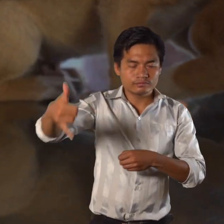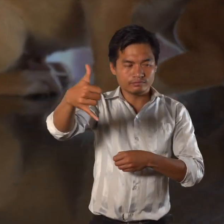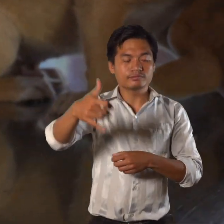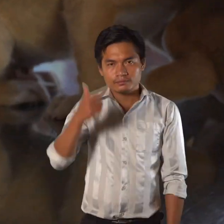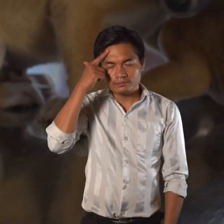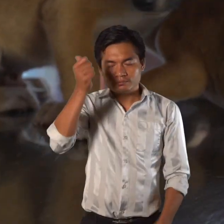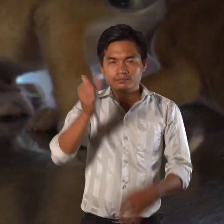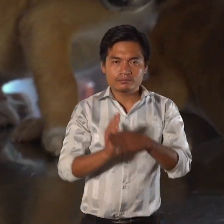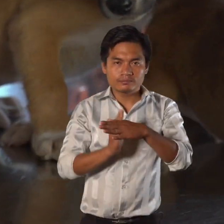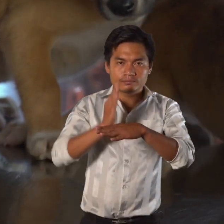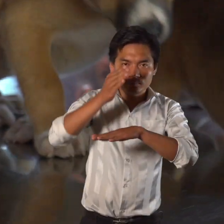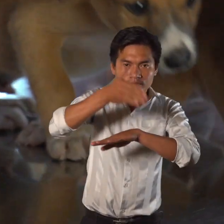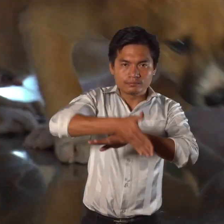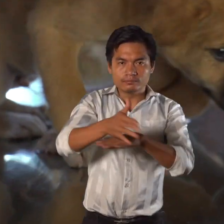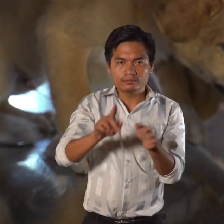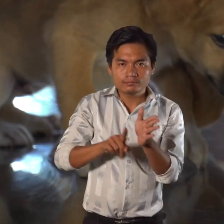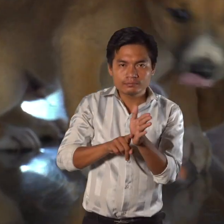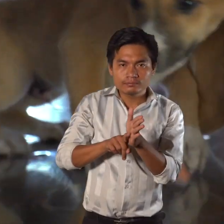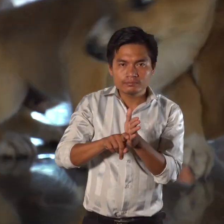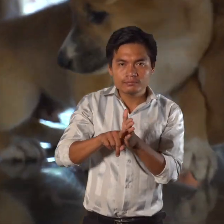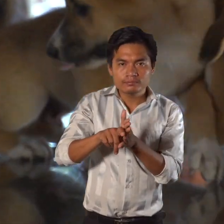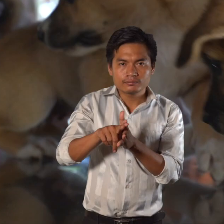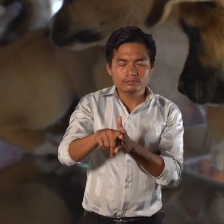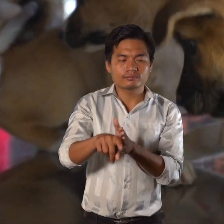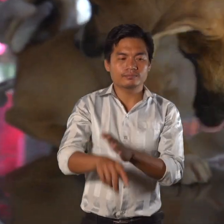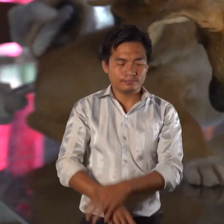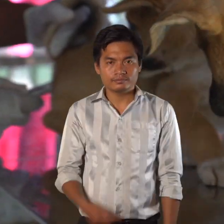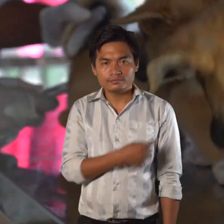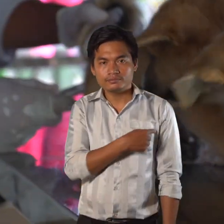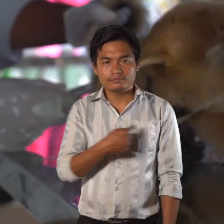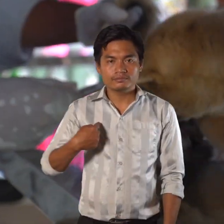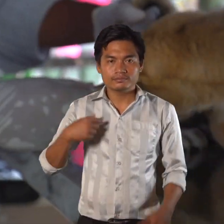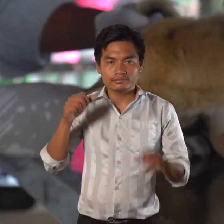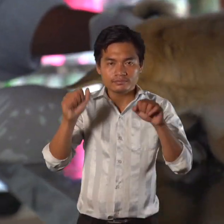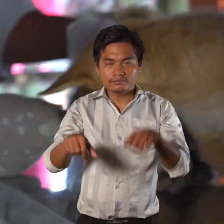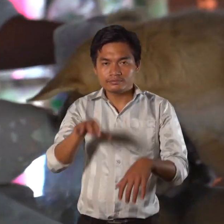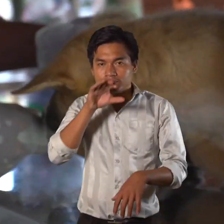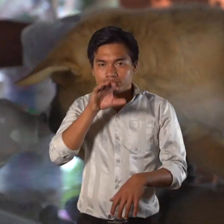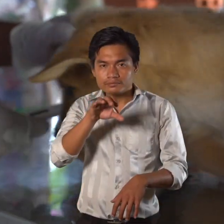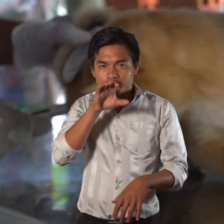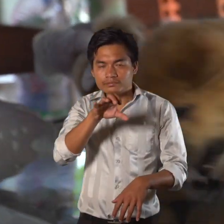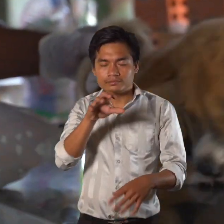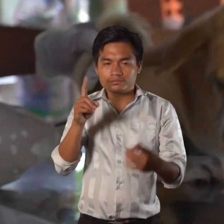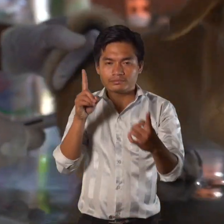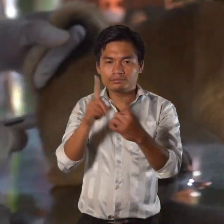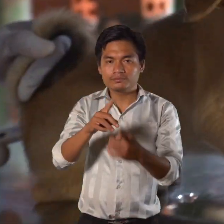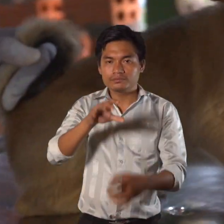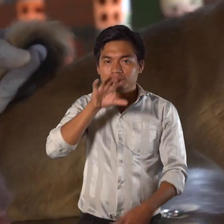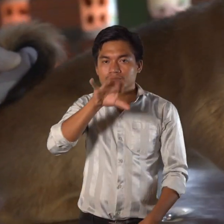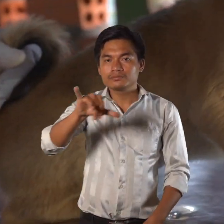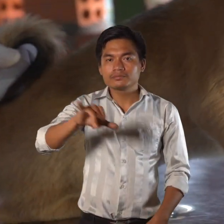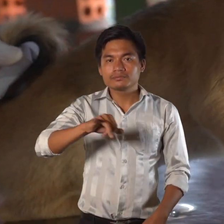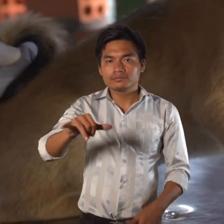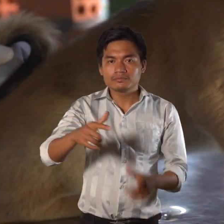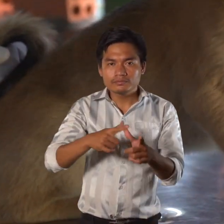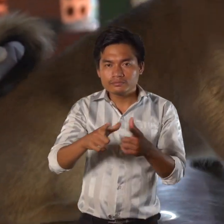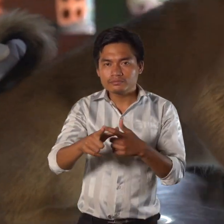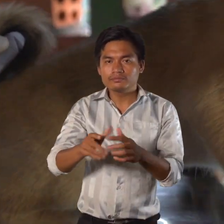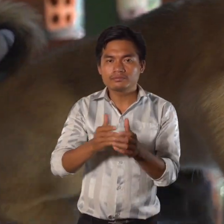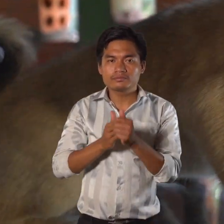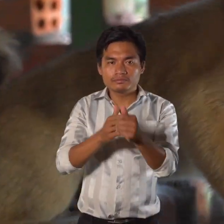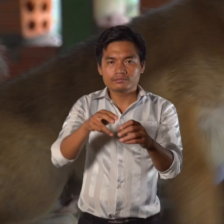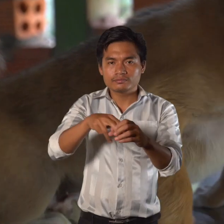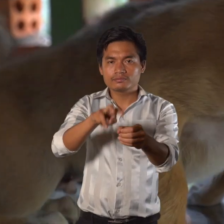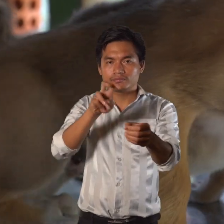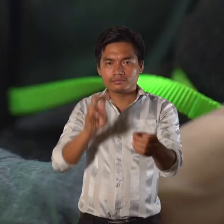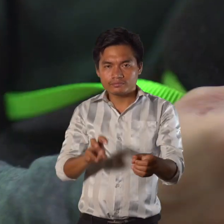ងហើយចាំយើងឲ្យវាចេញទៅក្រៅព្រោះអីខាងក្រៅវាជាប្រភពចម្លងយើងចាក់វ៉ាក់សាំងគ្រប់2ដងយើងអាចឲ្យឆ្កែទៅជូបឆ្កែគ្នាវាក៏បានអា